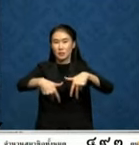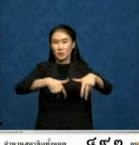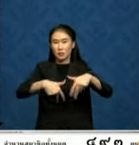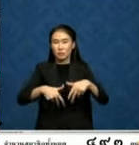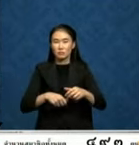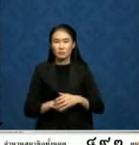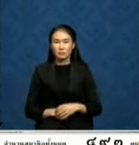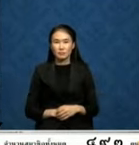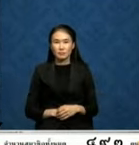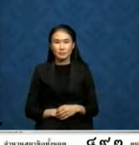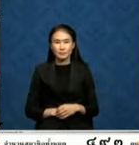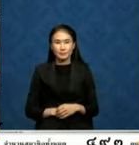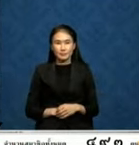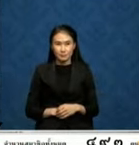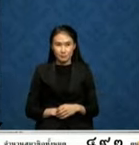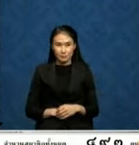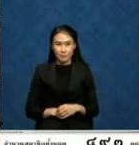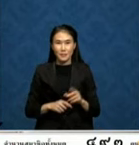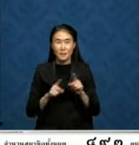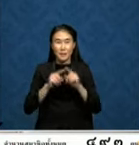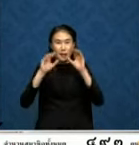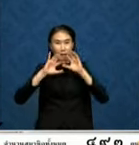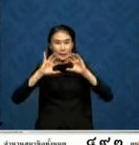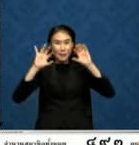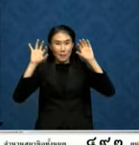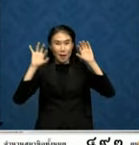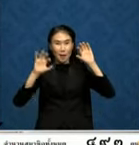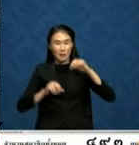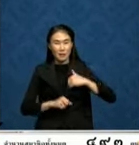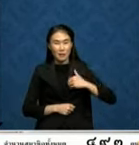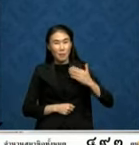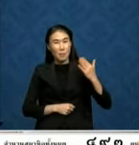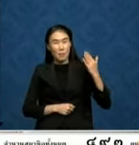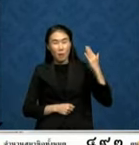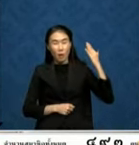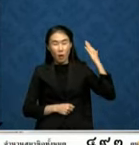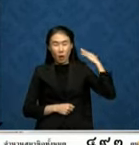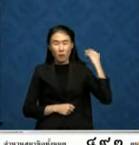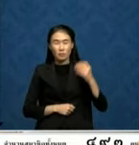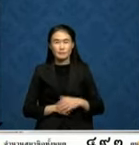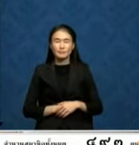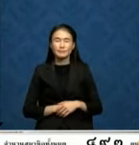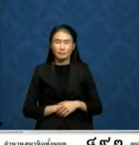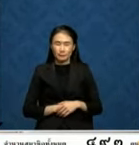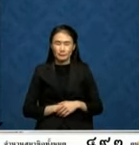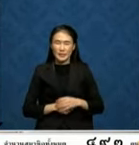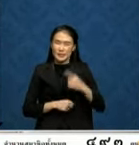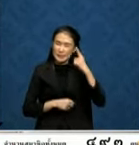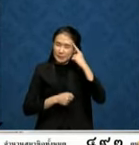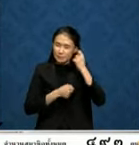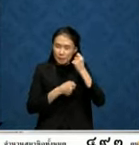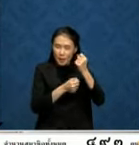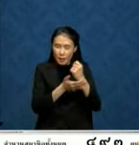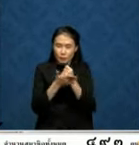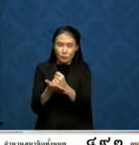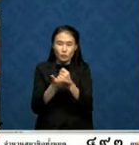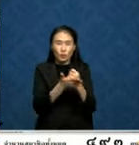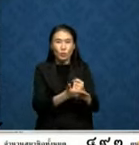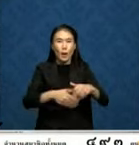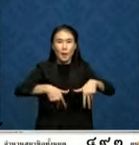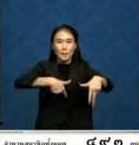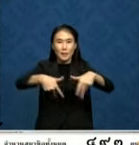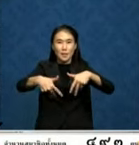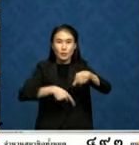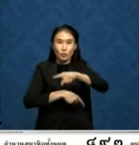เมื่อย้อนหลังไปดูทุกรัฐบาลเขาก็มีความพยายามที่จะช่วยความเดือดร้อนของ